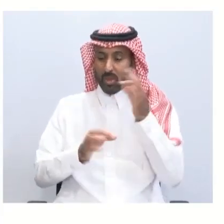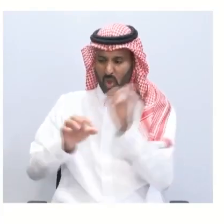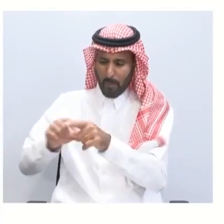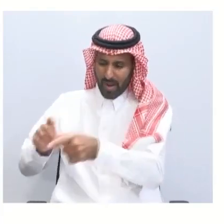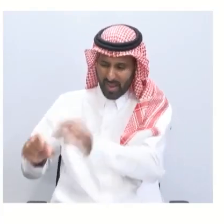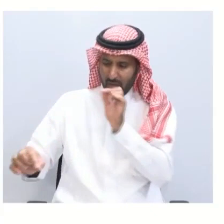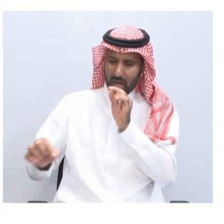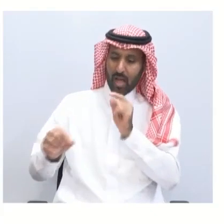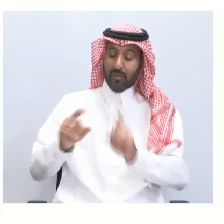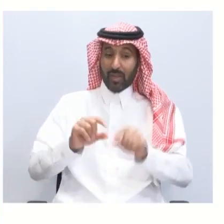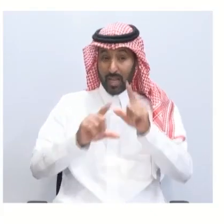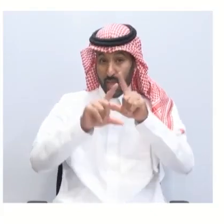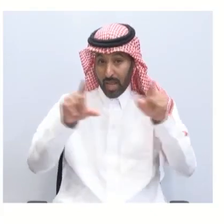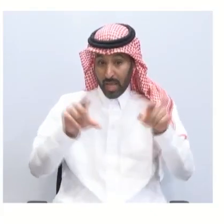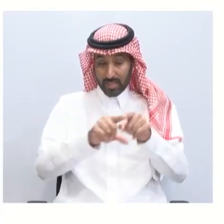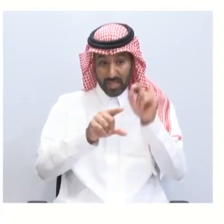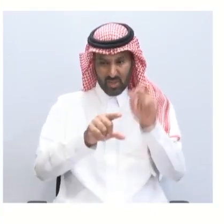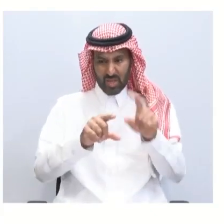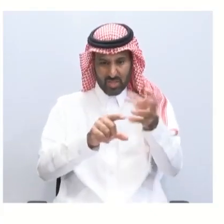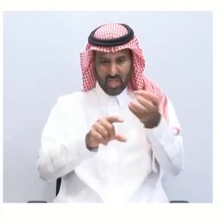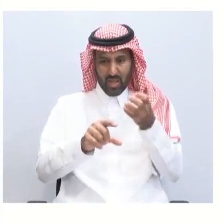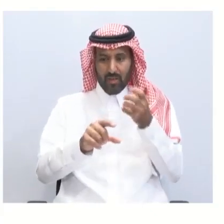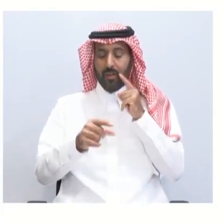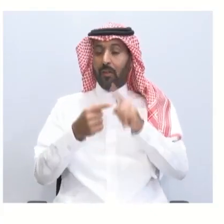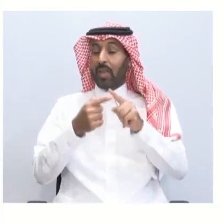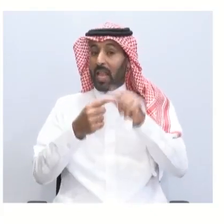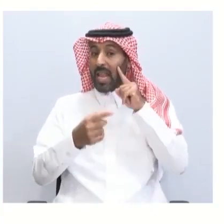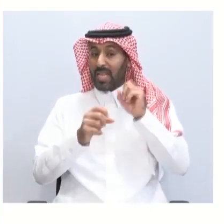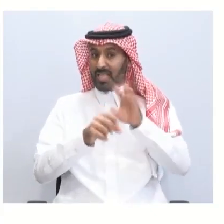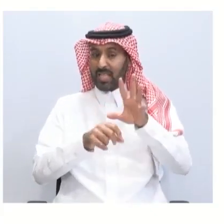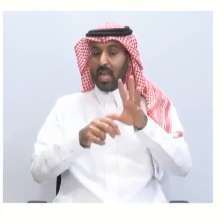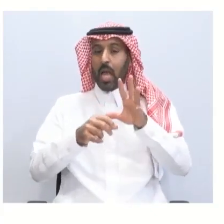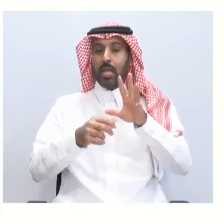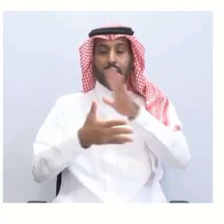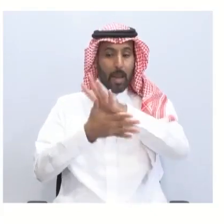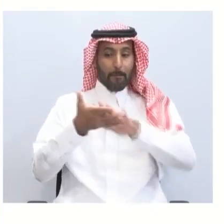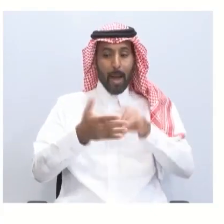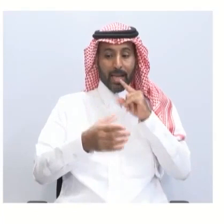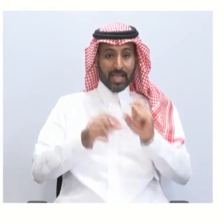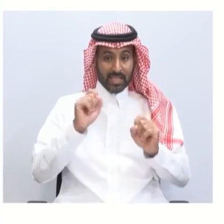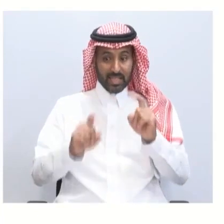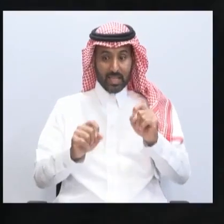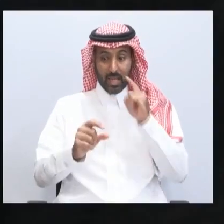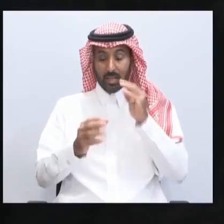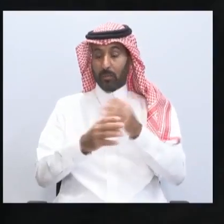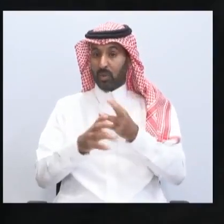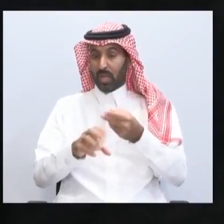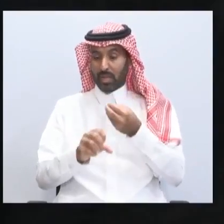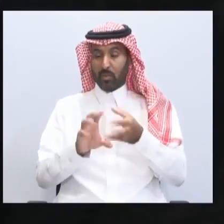النقرات في اعلانات شبكه الانترنت هذه مخرجات